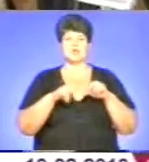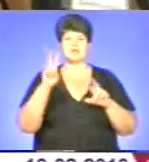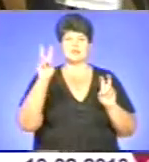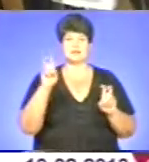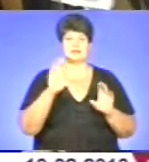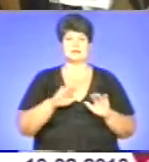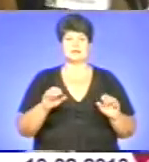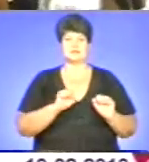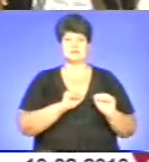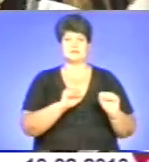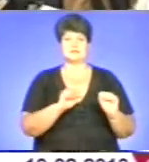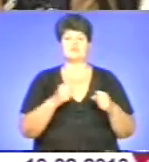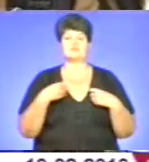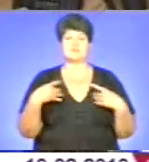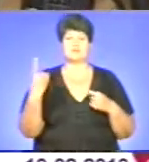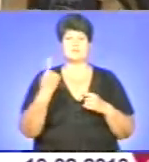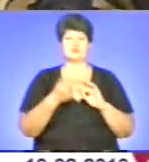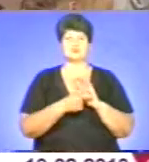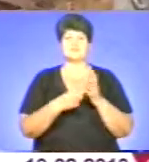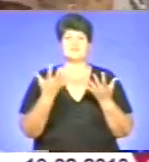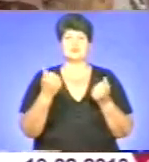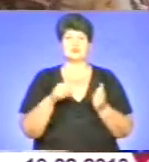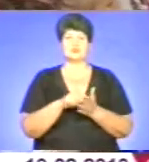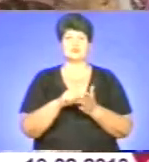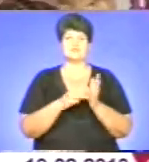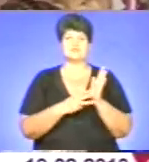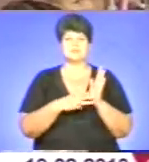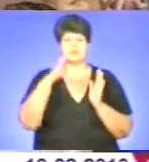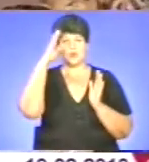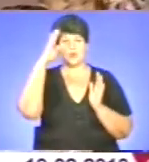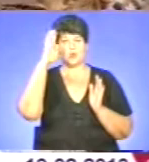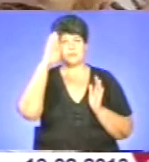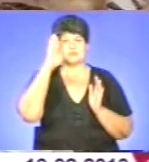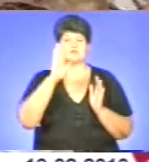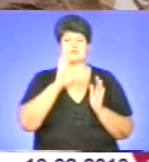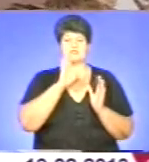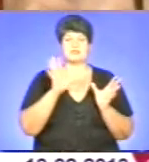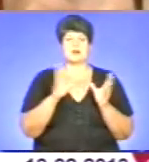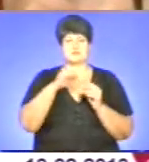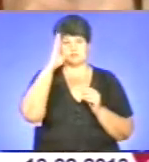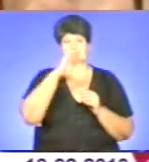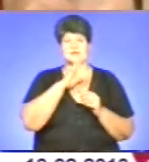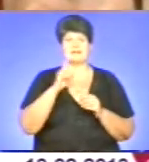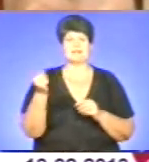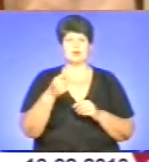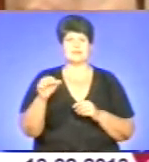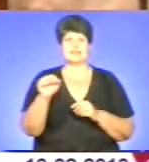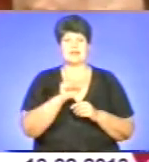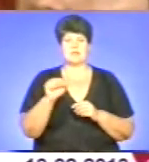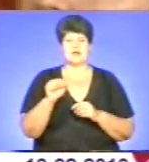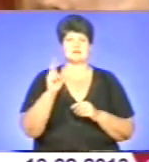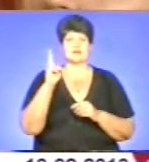у святі першокласника взяли участь 80 хлопчиків і дівчаток разом із батьками із Тернопільського Теребовлянського